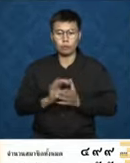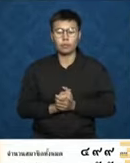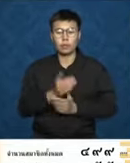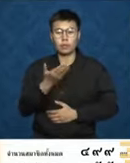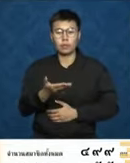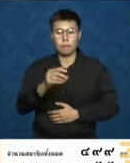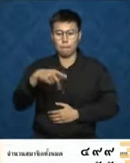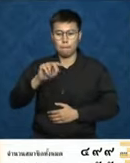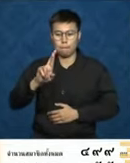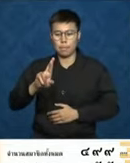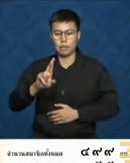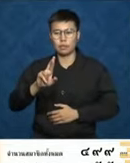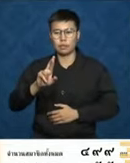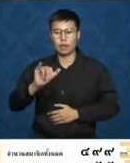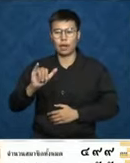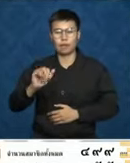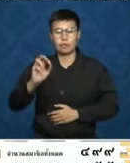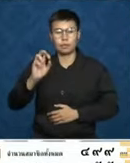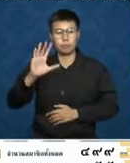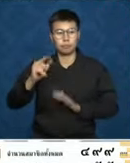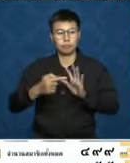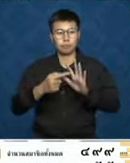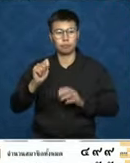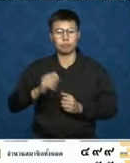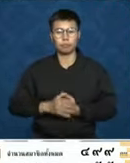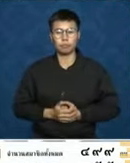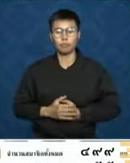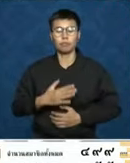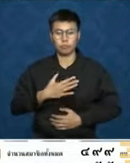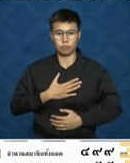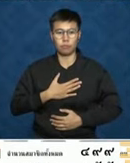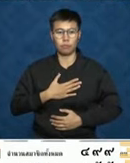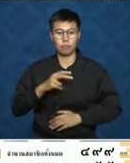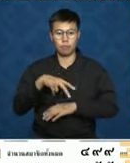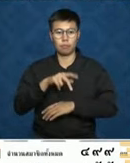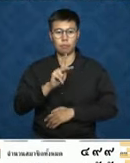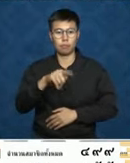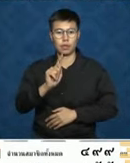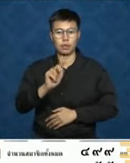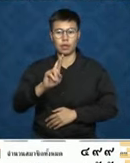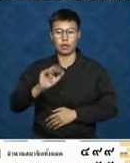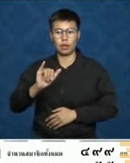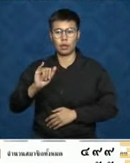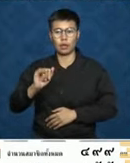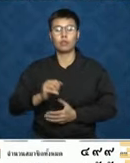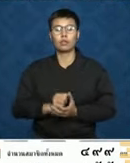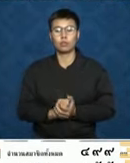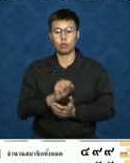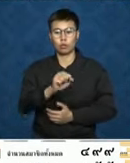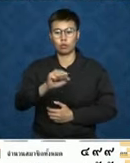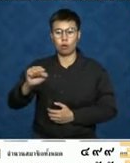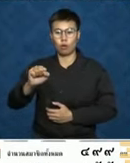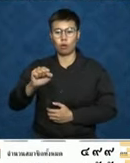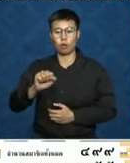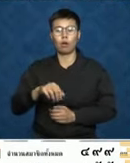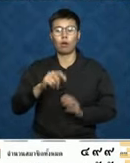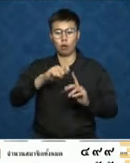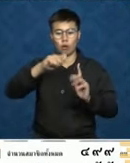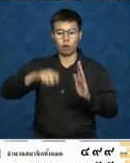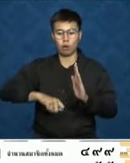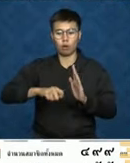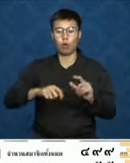รุจิพรวสินธ์ครับเรียนท่านประธานที่เคารพผมปิยชาติรุจิพรวสินผู้แทนราษฎรนครราชสีมาเขต 2พรรค